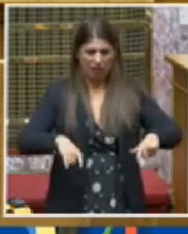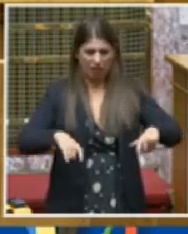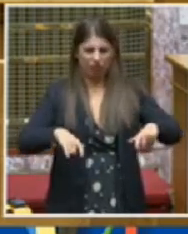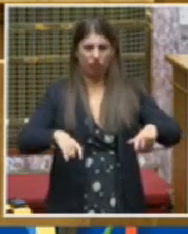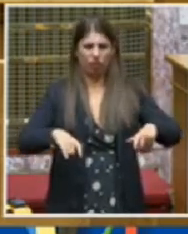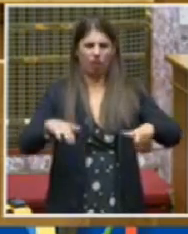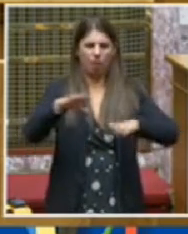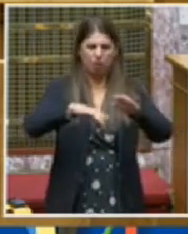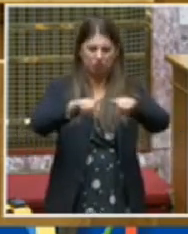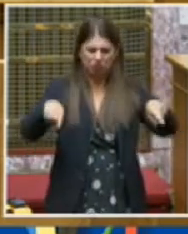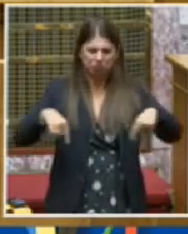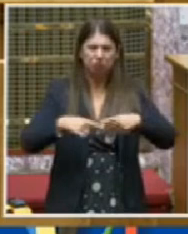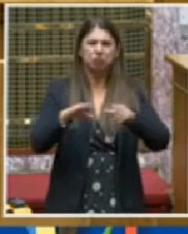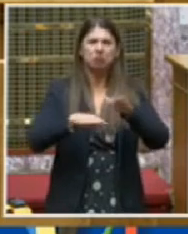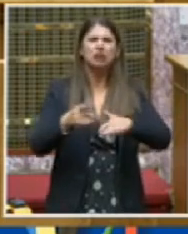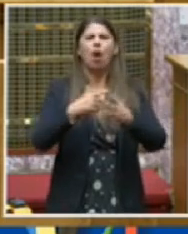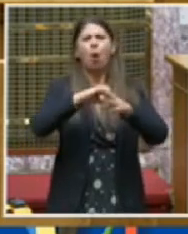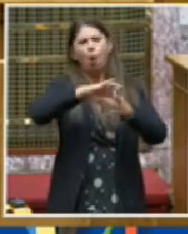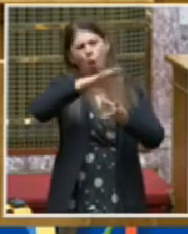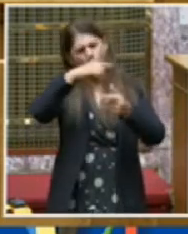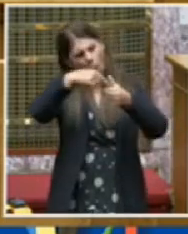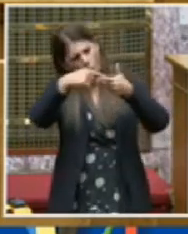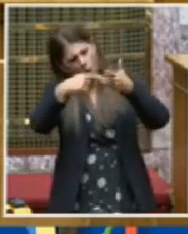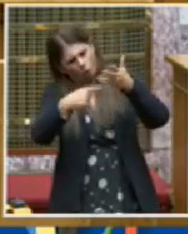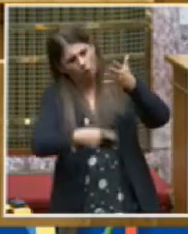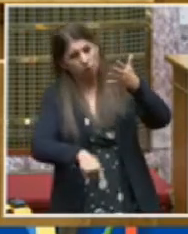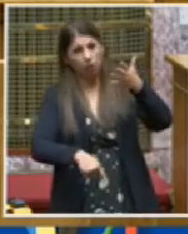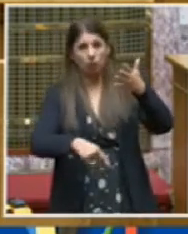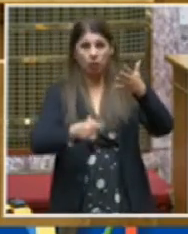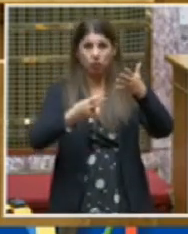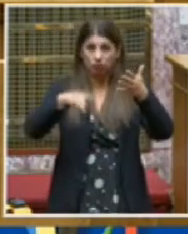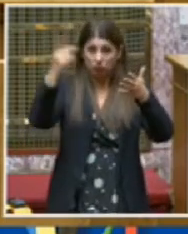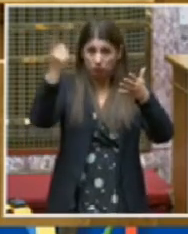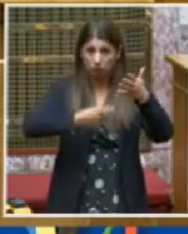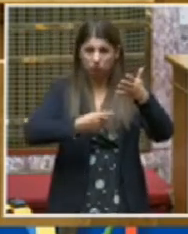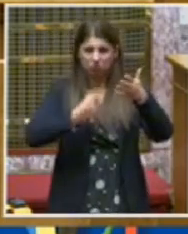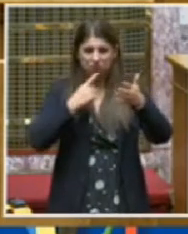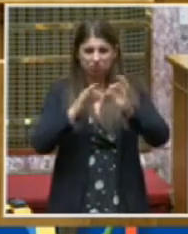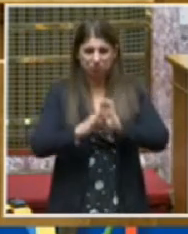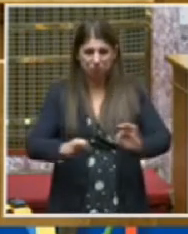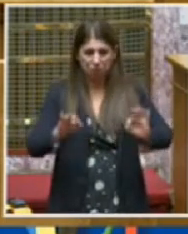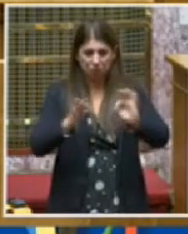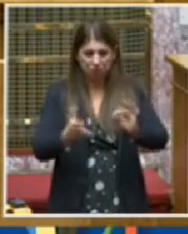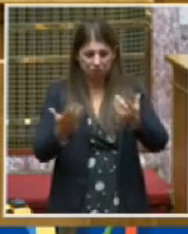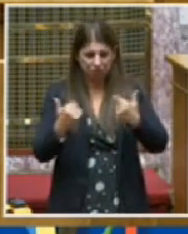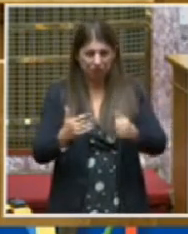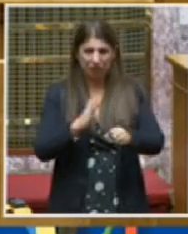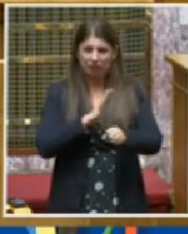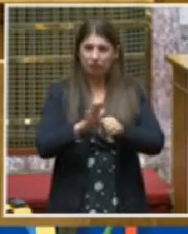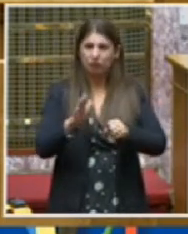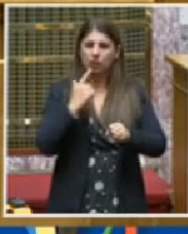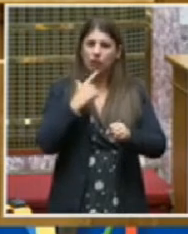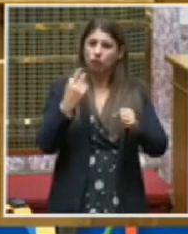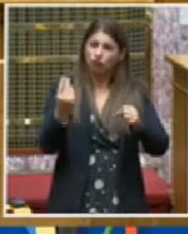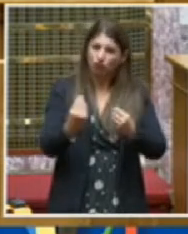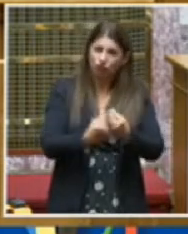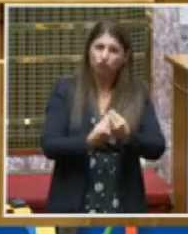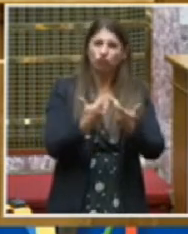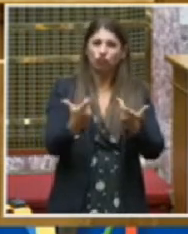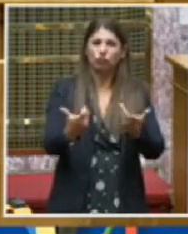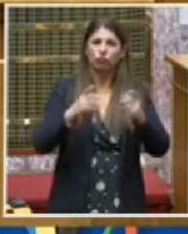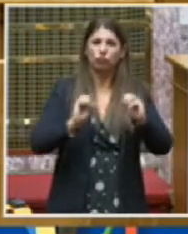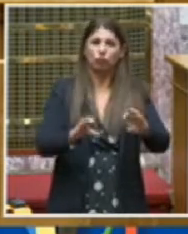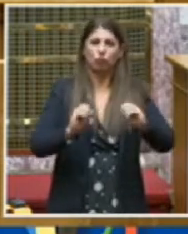εγκαταστάσεις, στη μεγάλη τους πλειοψηφία δυστυχώς δεν πληρούν τις προδιαγραφές που απαιτούνται για την κατάλληλη προπόνηση.